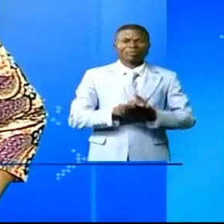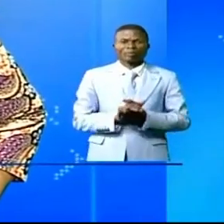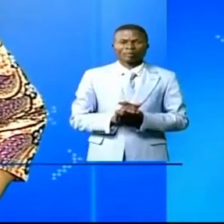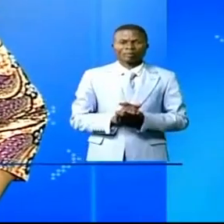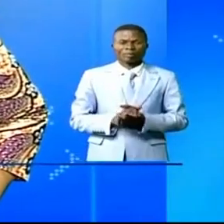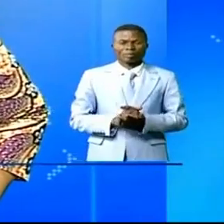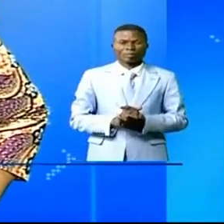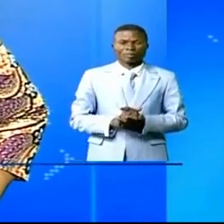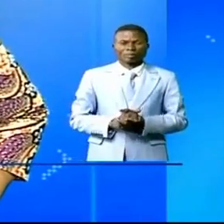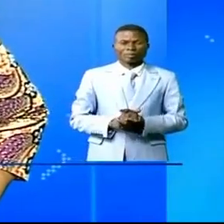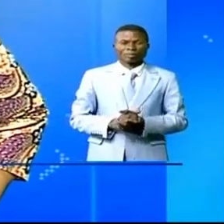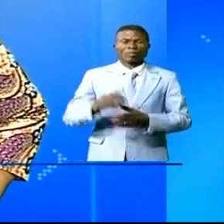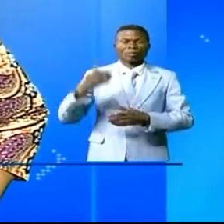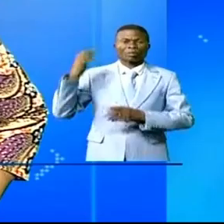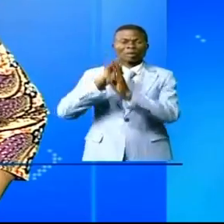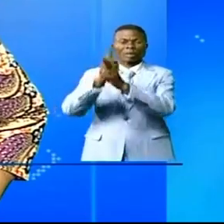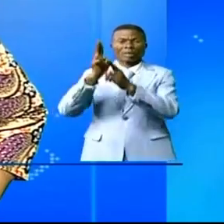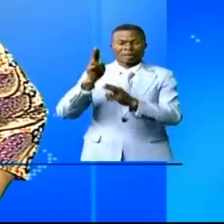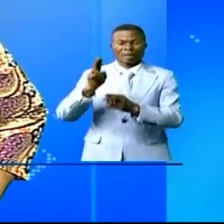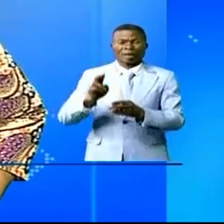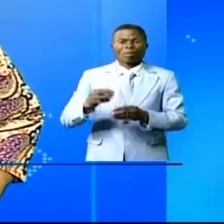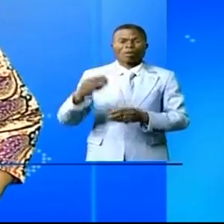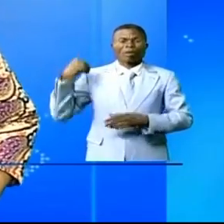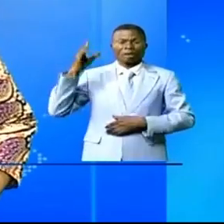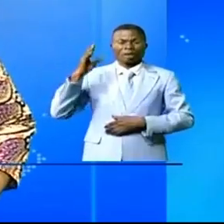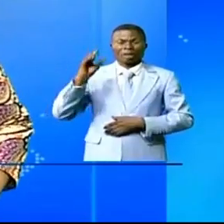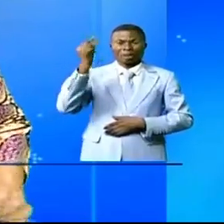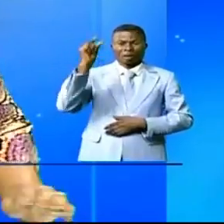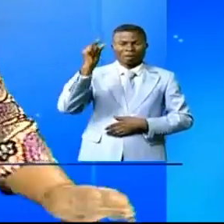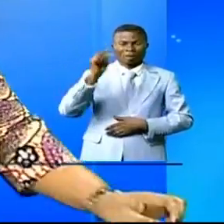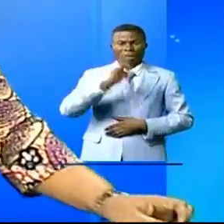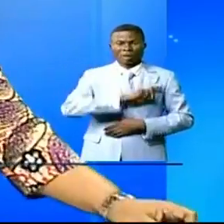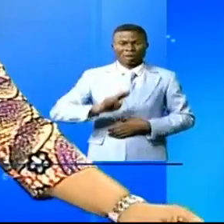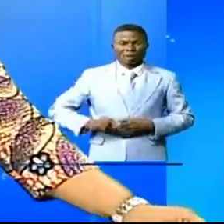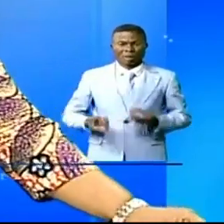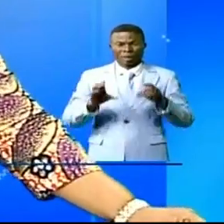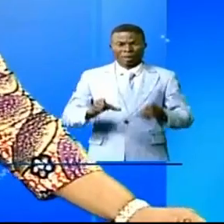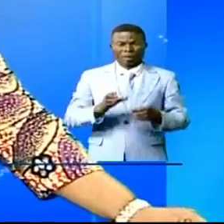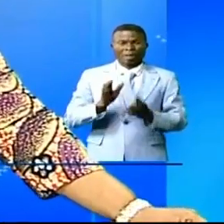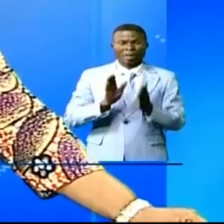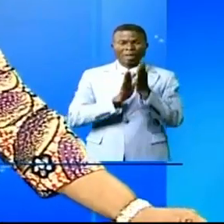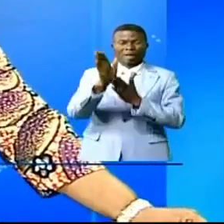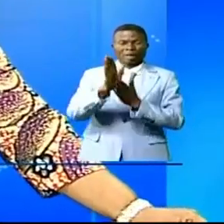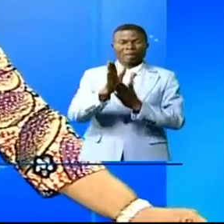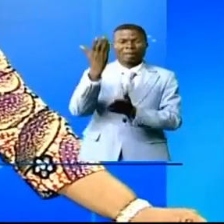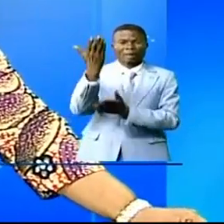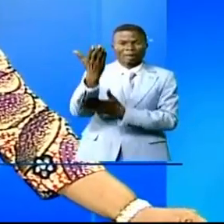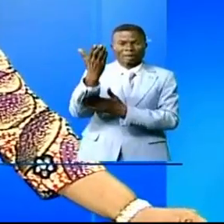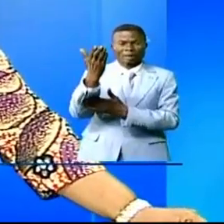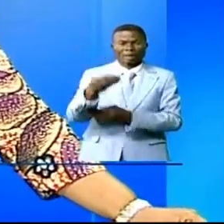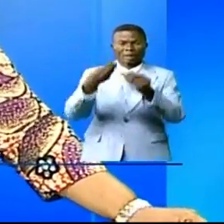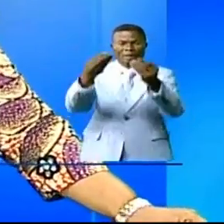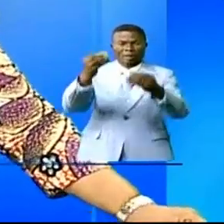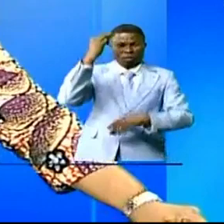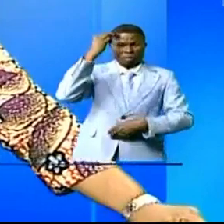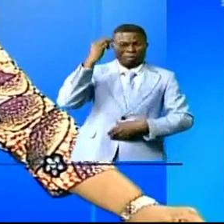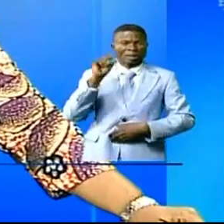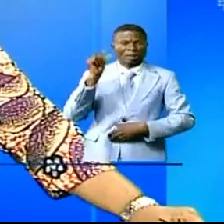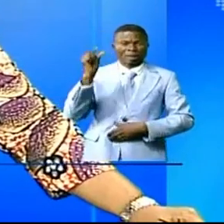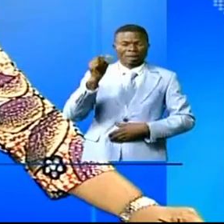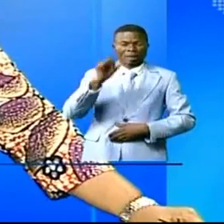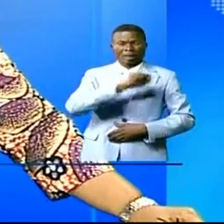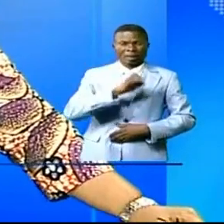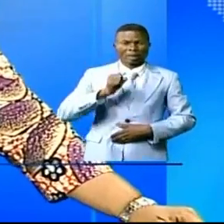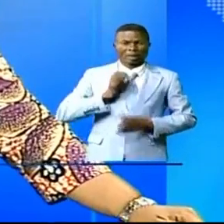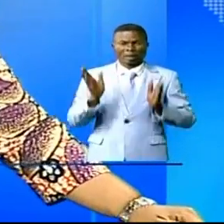tenue des états généraux des mines en république démocratique du congo l'une des cases recommandations faites à la ministre des mines par la sénatrice